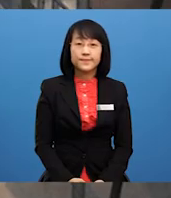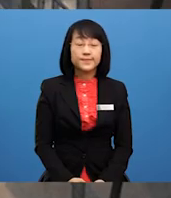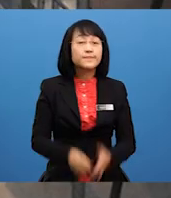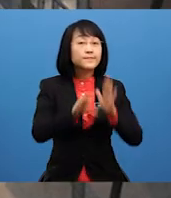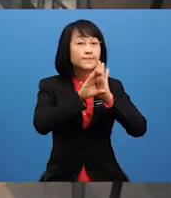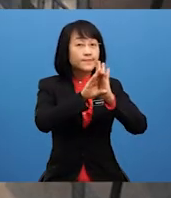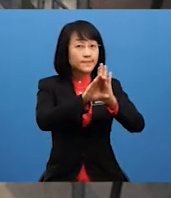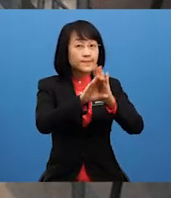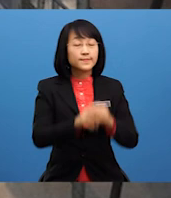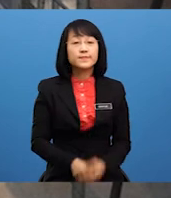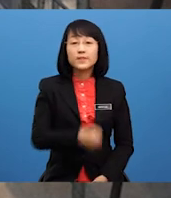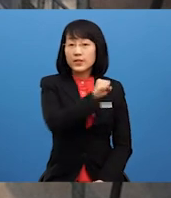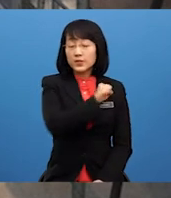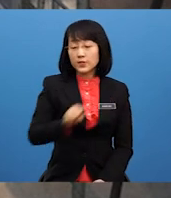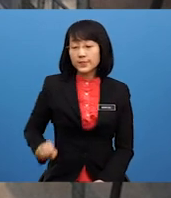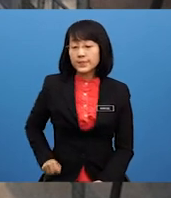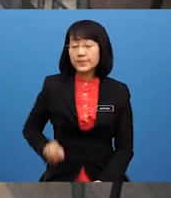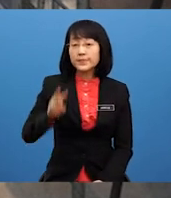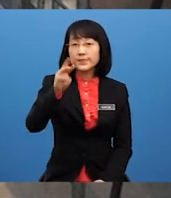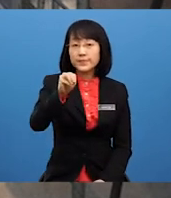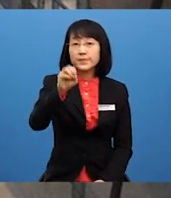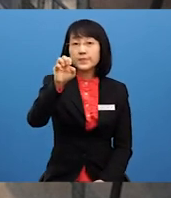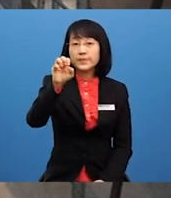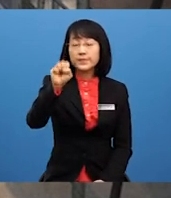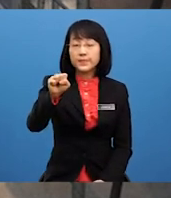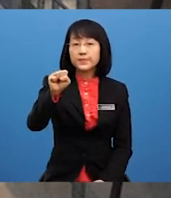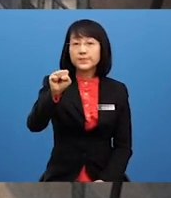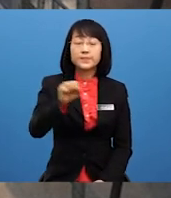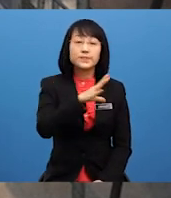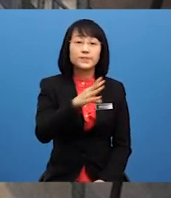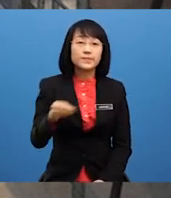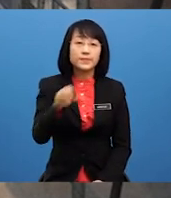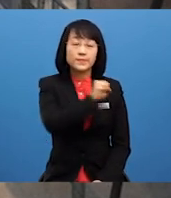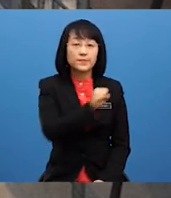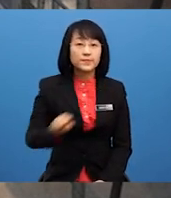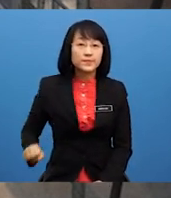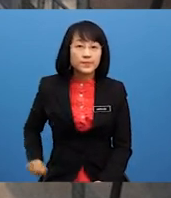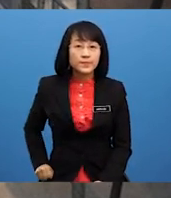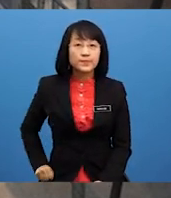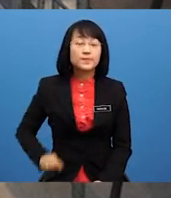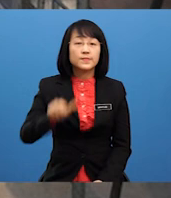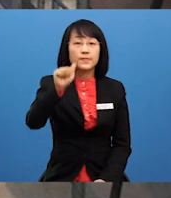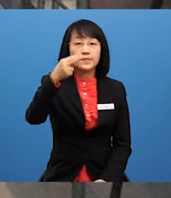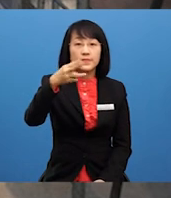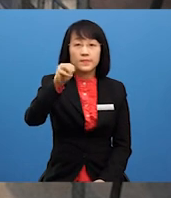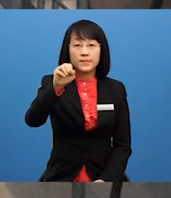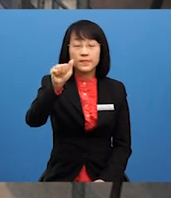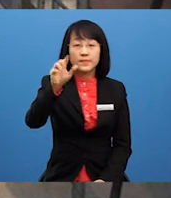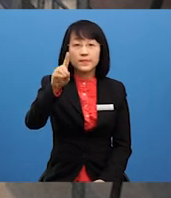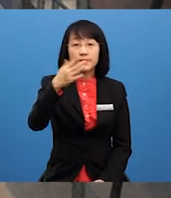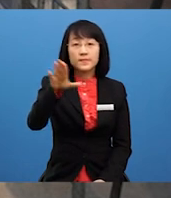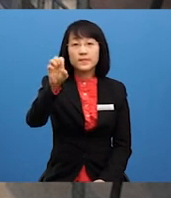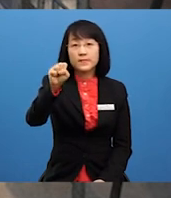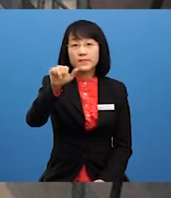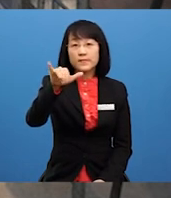Sebagai contohnya, Sultan Mahmud Shah dan Sultan Ahmad Shah belajar ilmu tasawuf dengan Maulana Sadar Jahan.